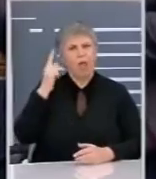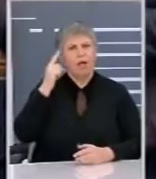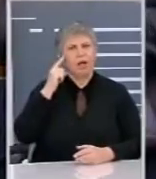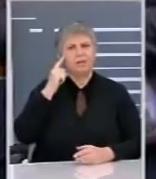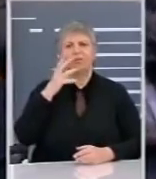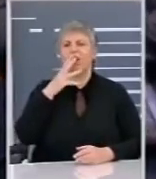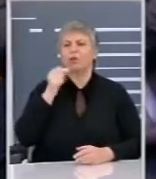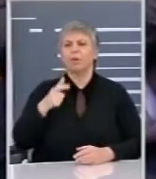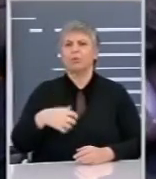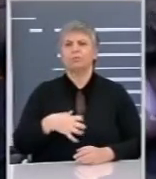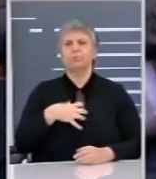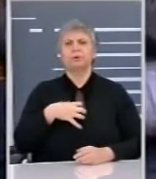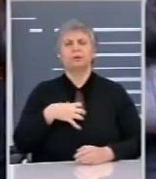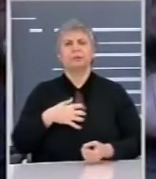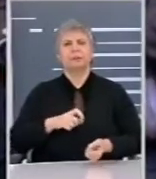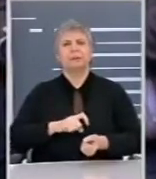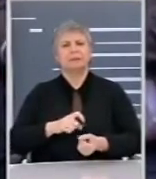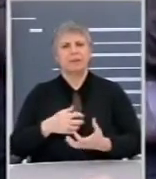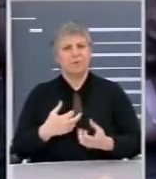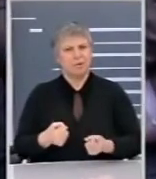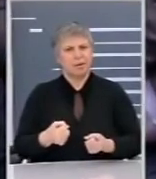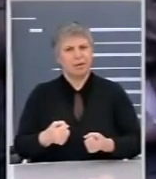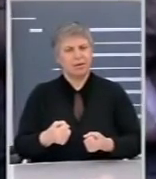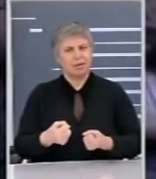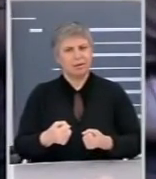Σας. Αλλά θα ήθελα